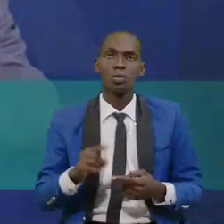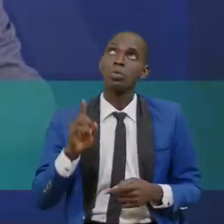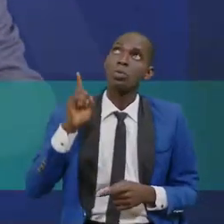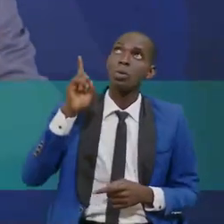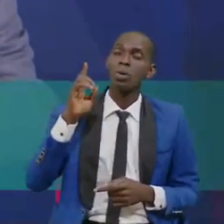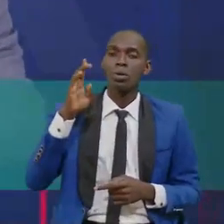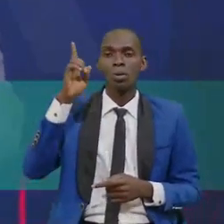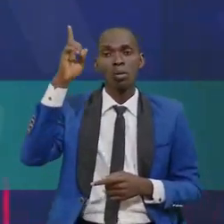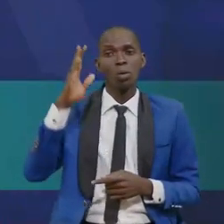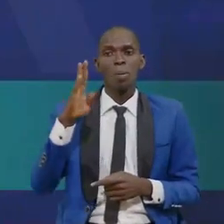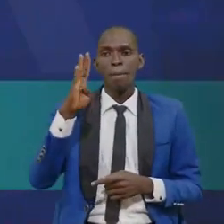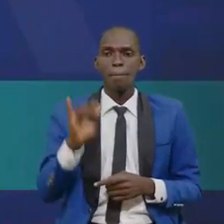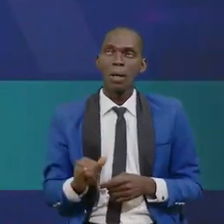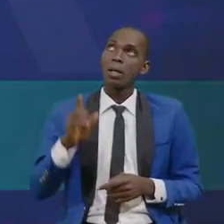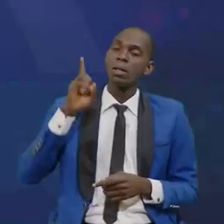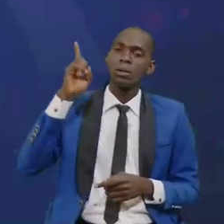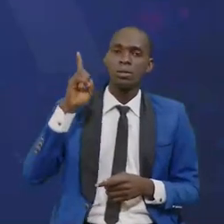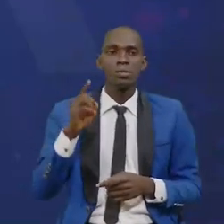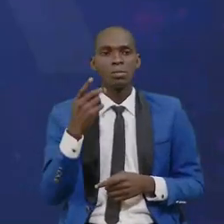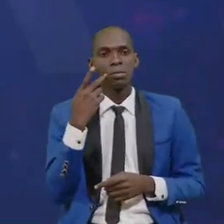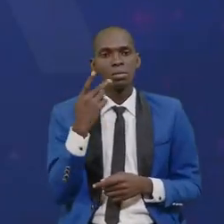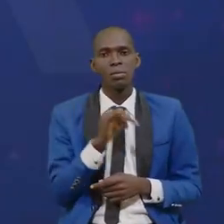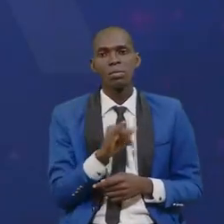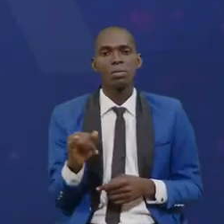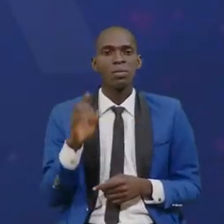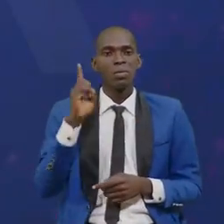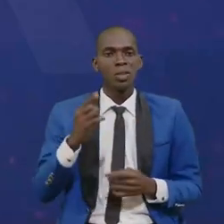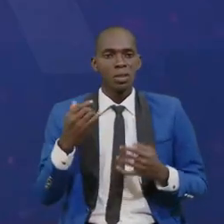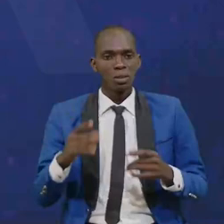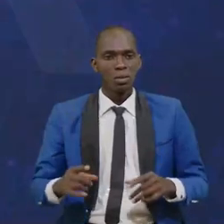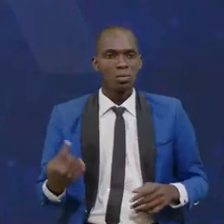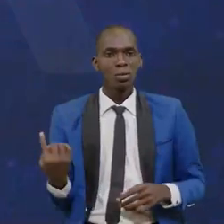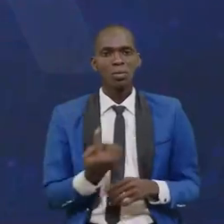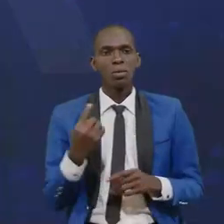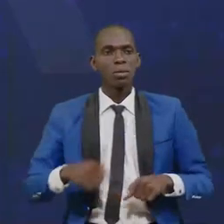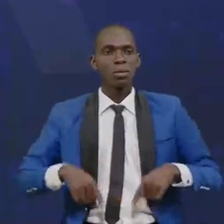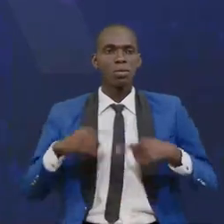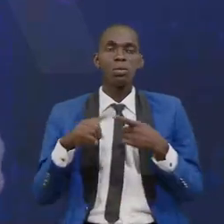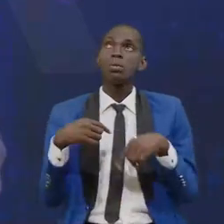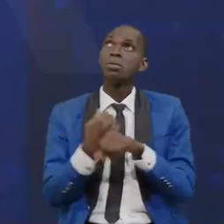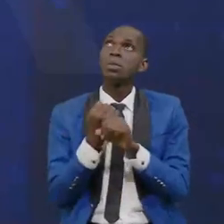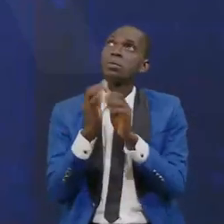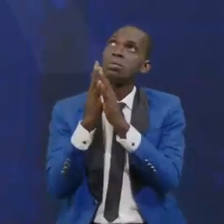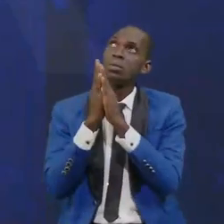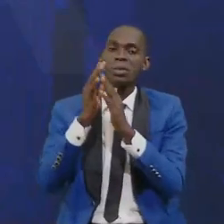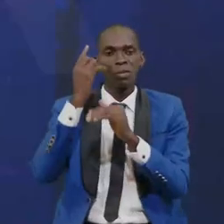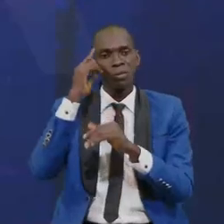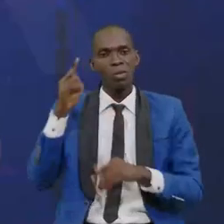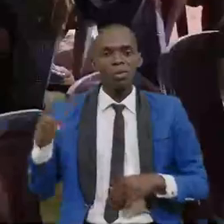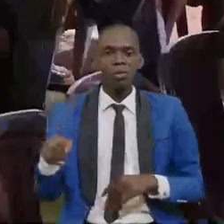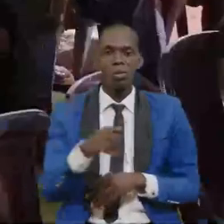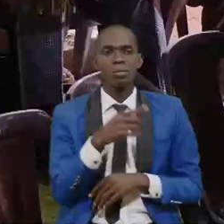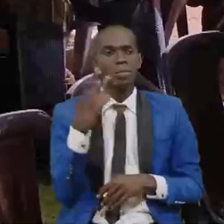Dieu par lui, étant toujours vivant pour intercéder en leur faveur. Verset